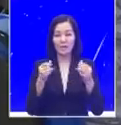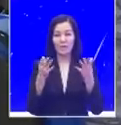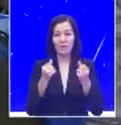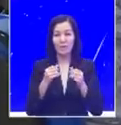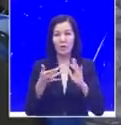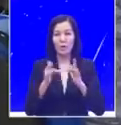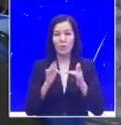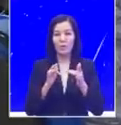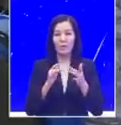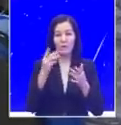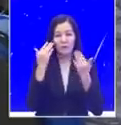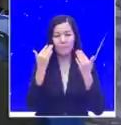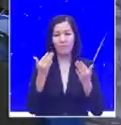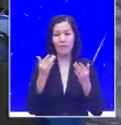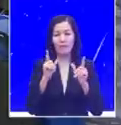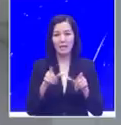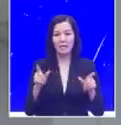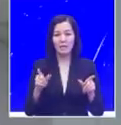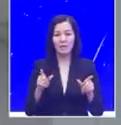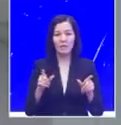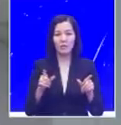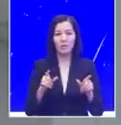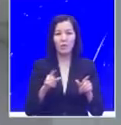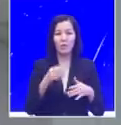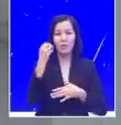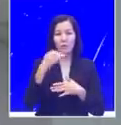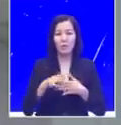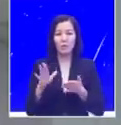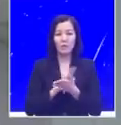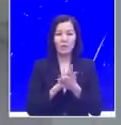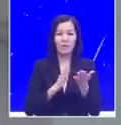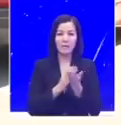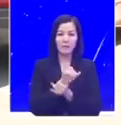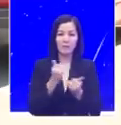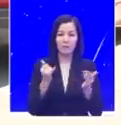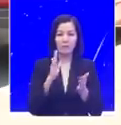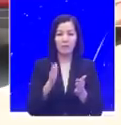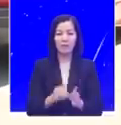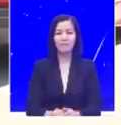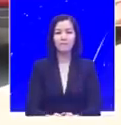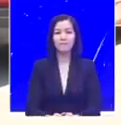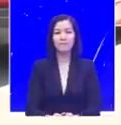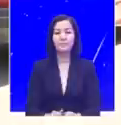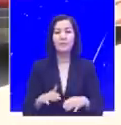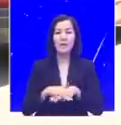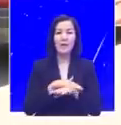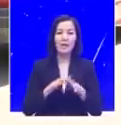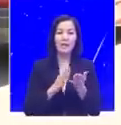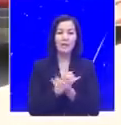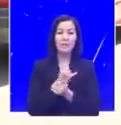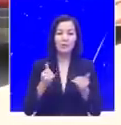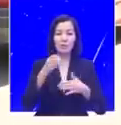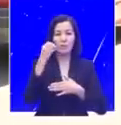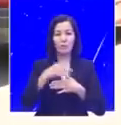онлайн қызметті білмейтін азаматтар үшін арнайы колл-орталықтар тегін қызмет көрсетеді. Облыстағы халыққа қызмет көрсету